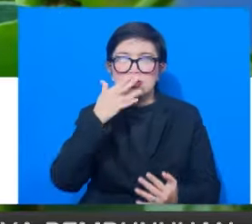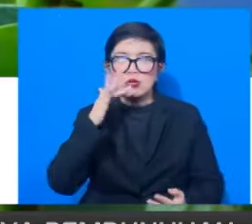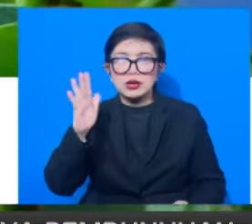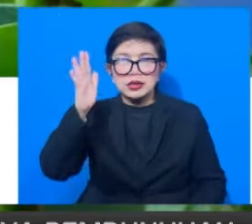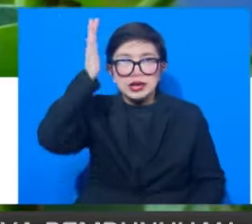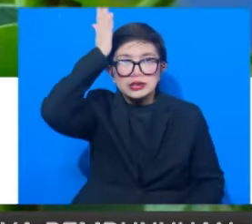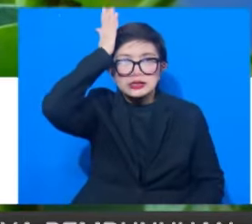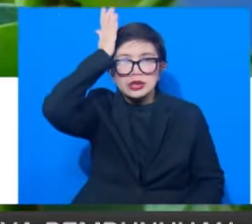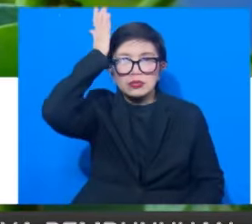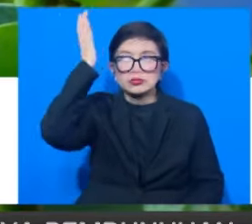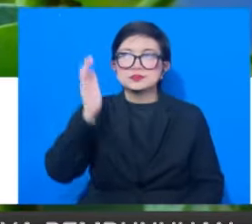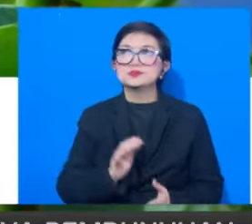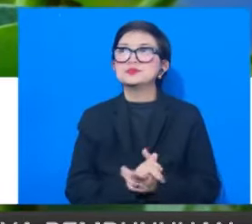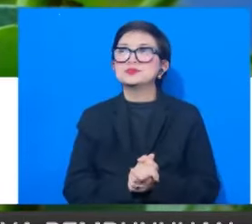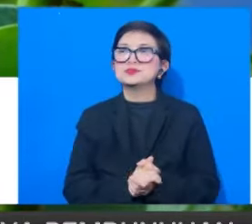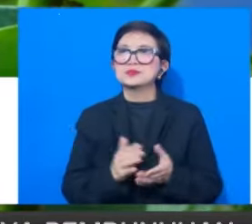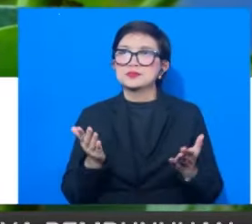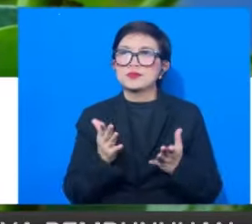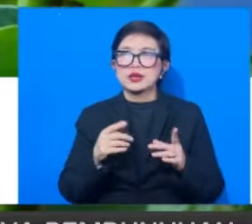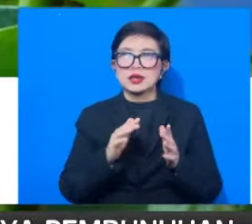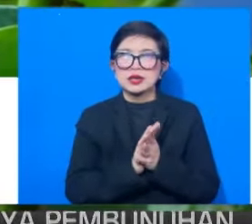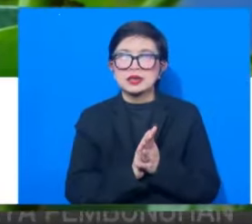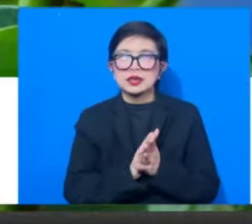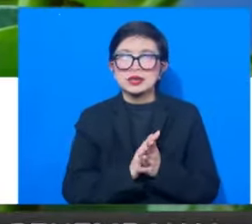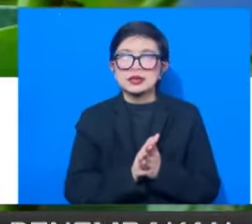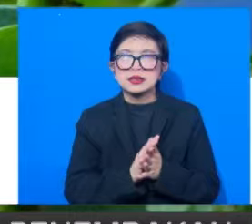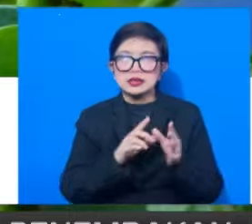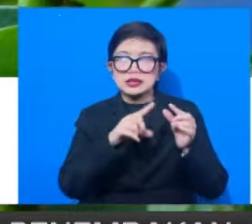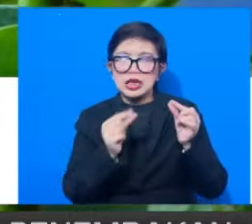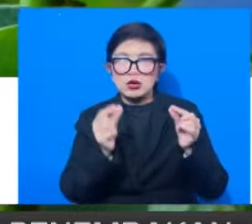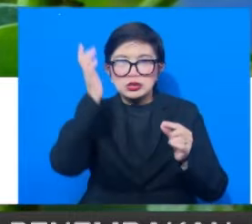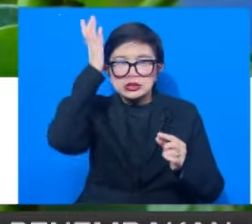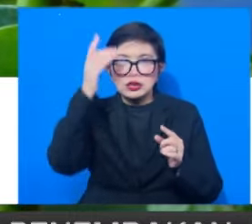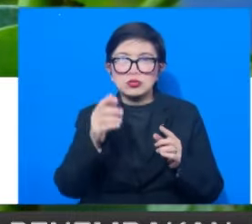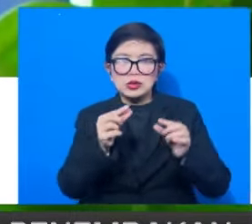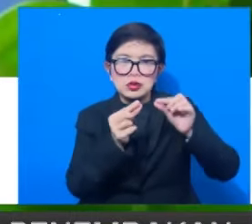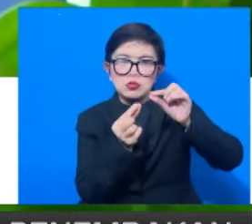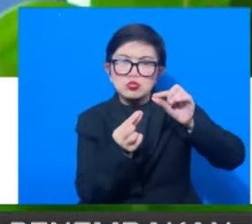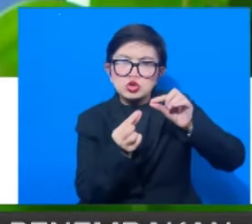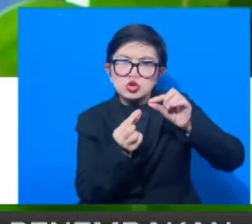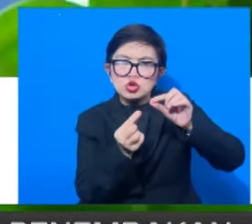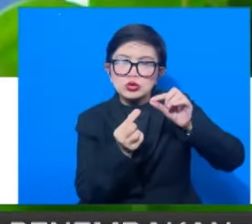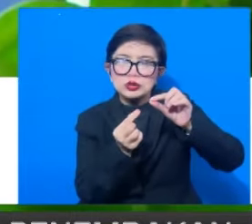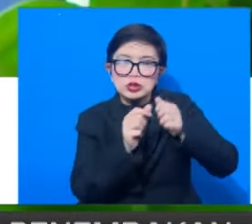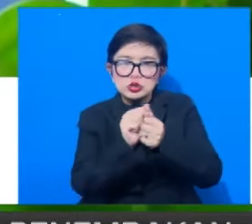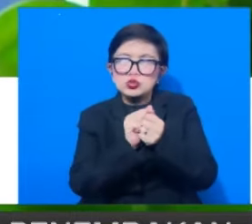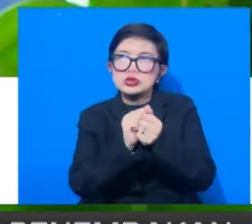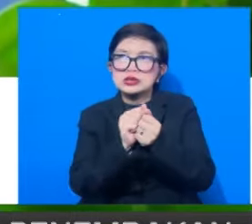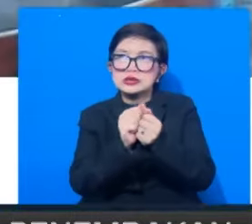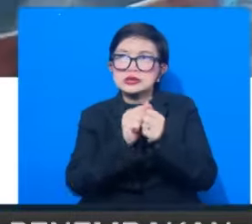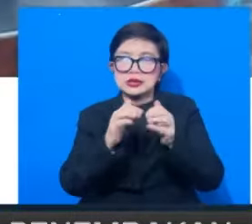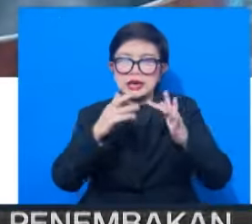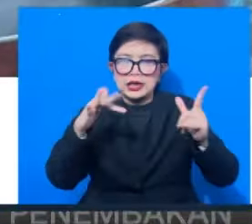segar. Biasanya, daun yang mengandung klorofil atau zat hijau daun yang tinggi berada di pucuk tanamannya. Cuci bersih daun dengan air